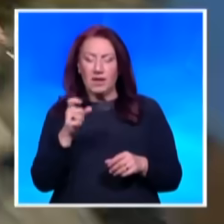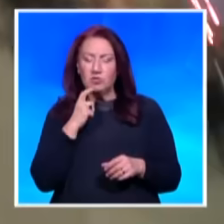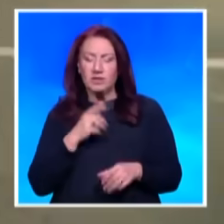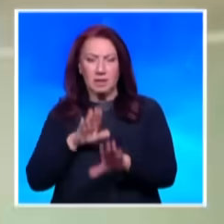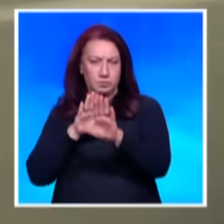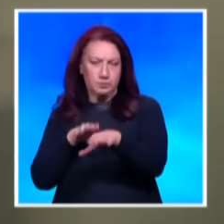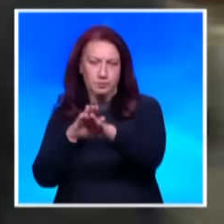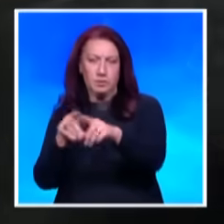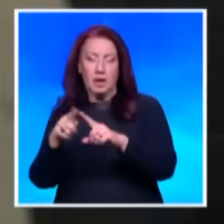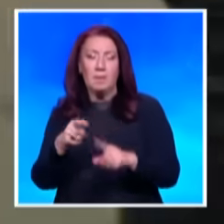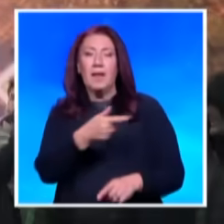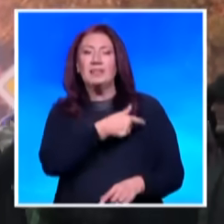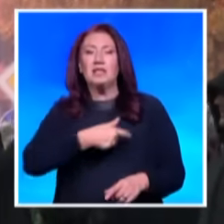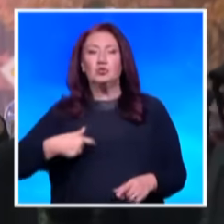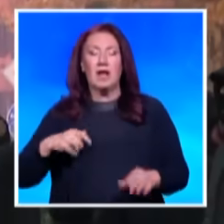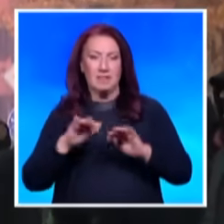Левски.